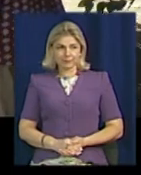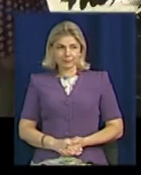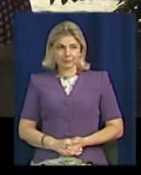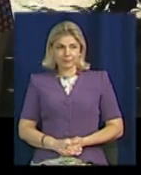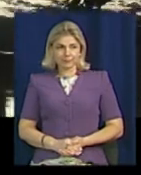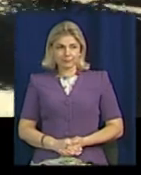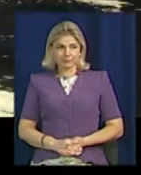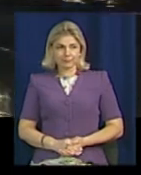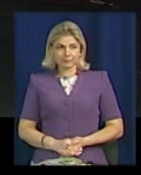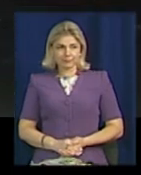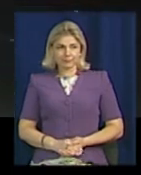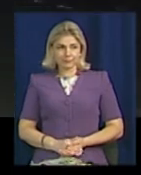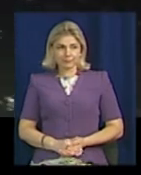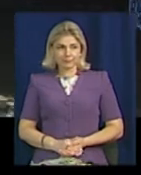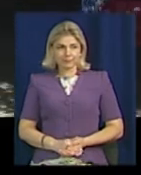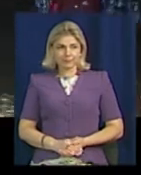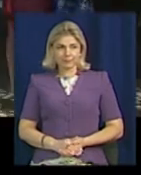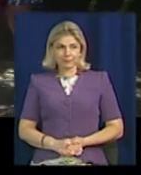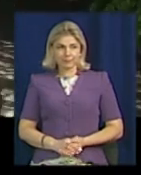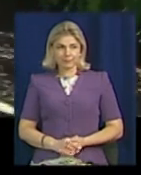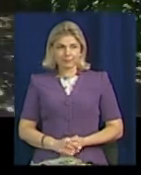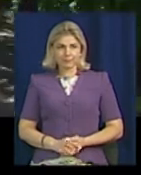А куди ви жити? Ви сюди, сюди прямо в музейці.